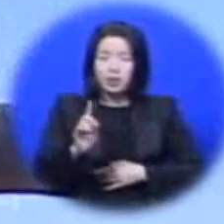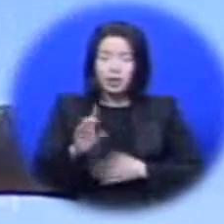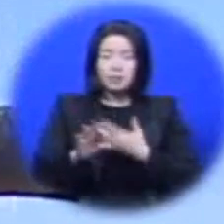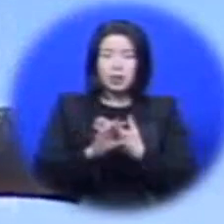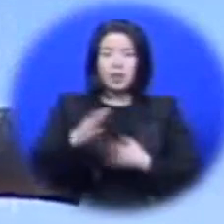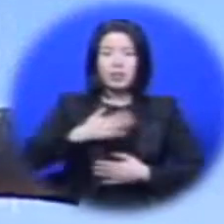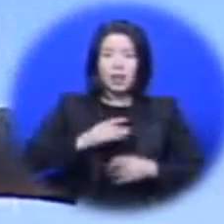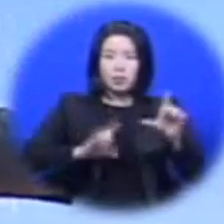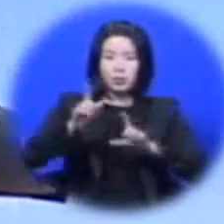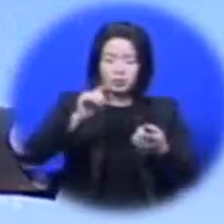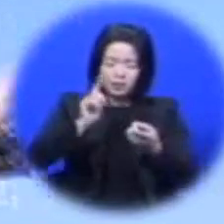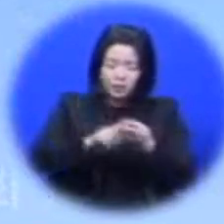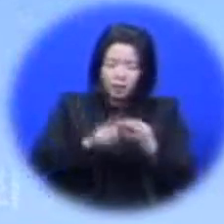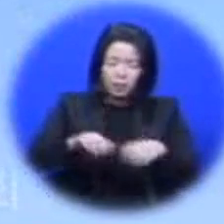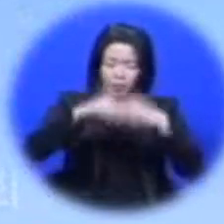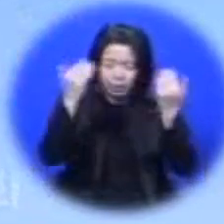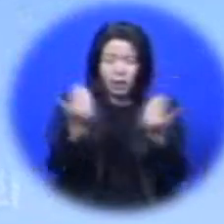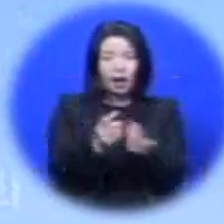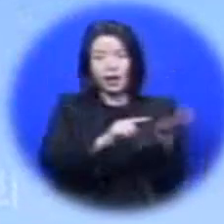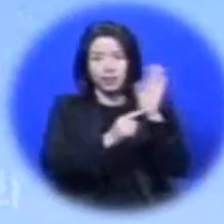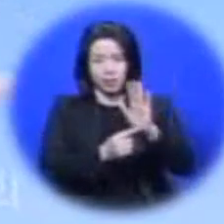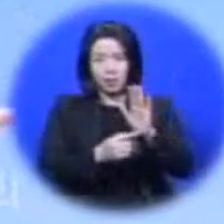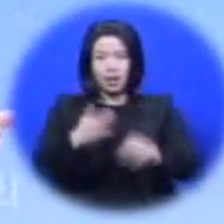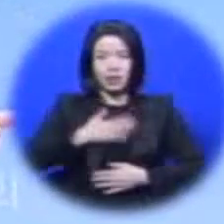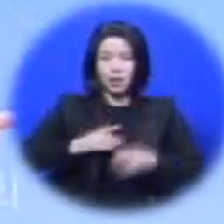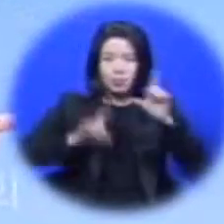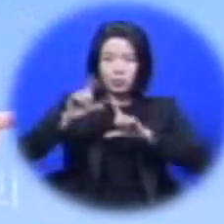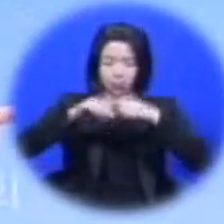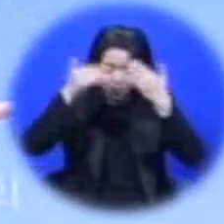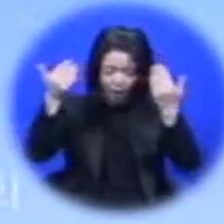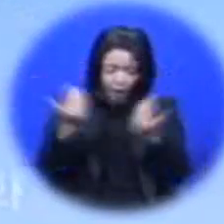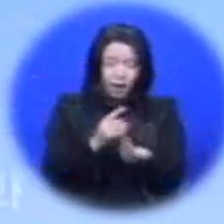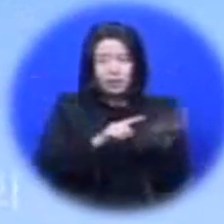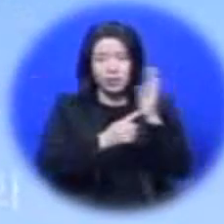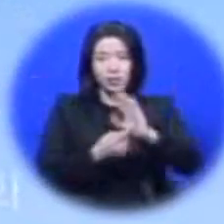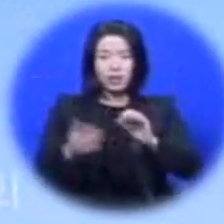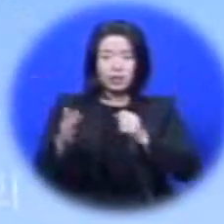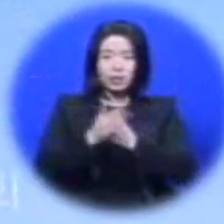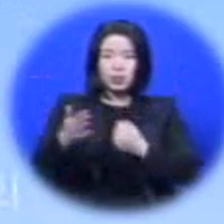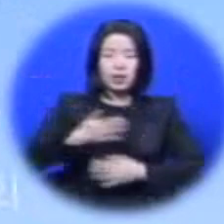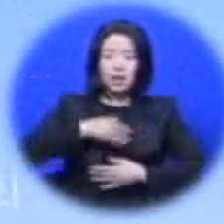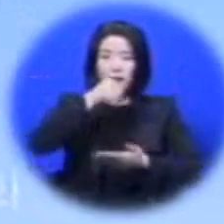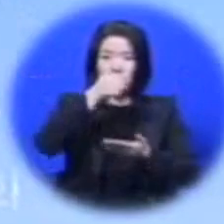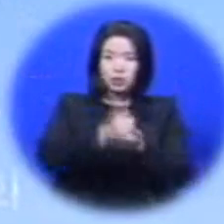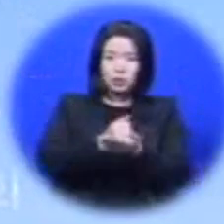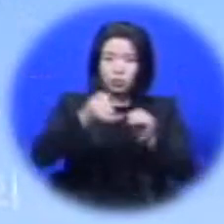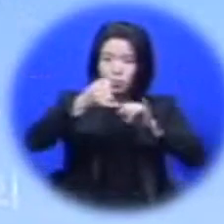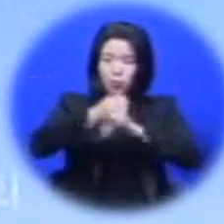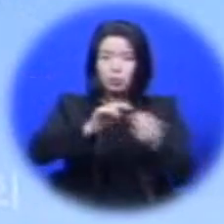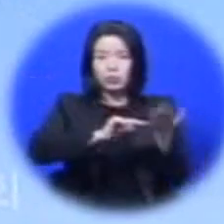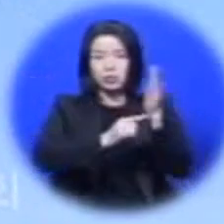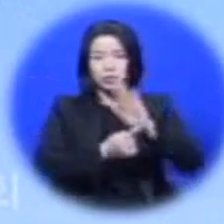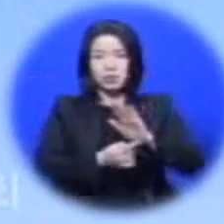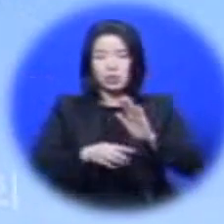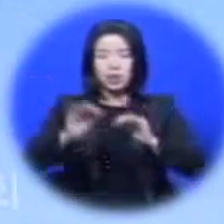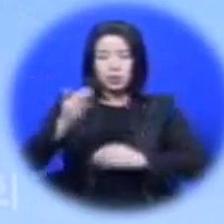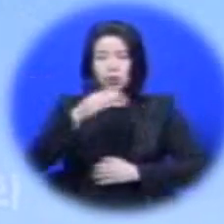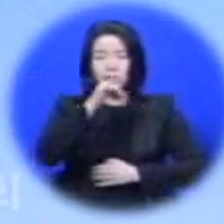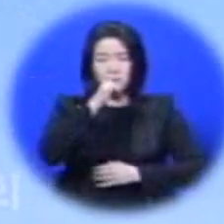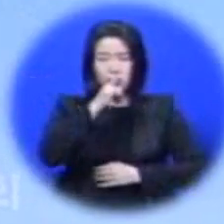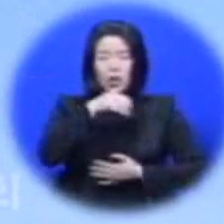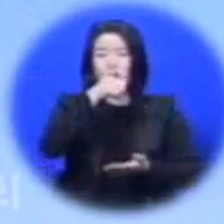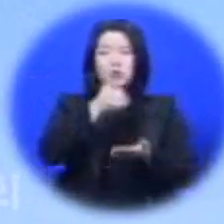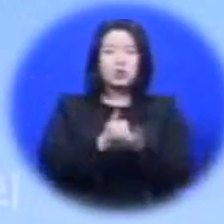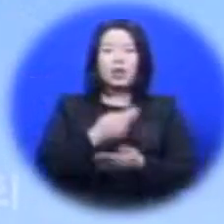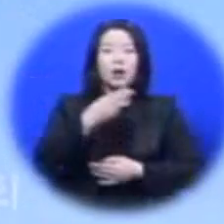드러내는 거잖아요. 그러니까 내 모습이 다 드러나게 되니까 내 죄도 반드시 드러나게 됩니다. 죄 없는